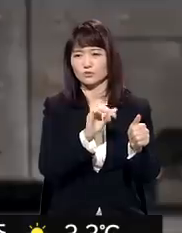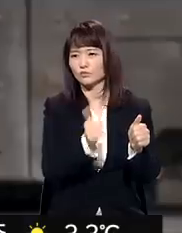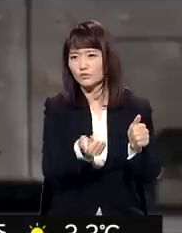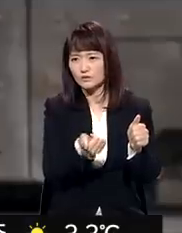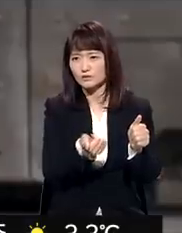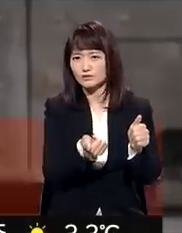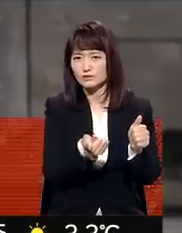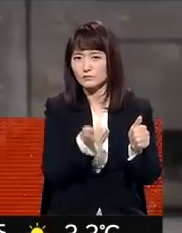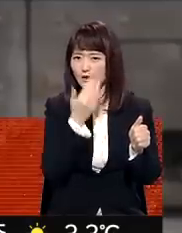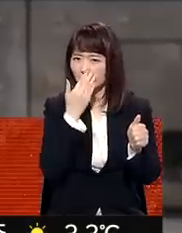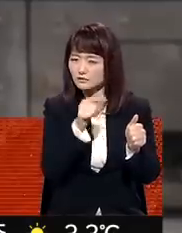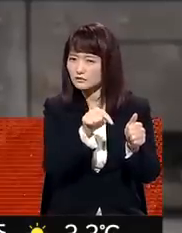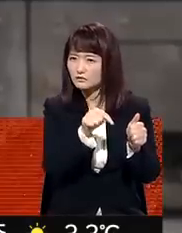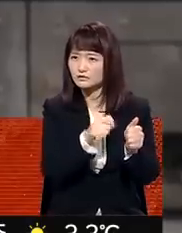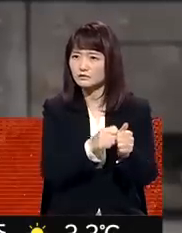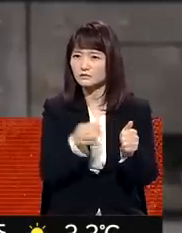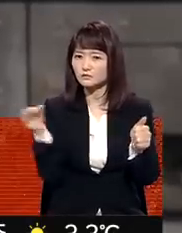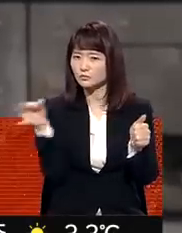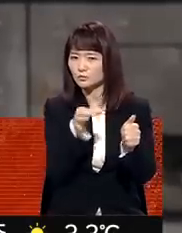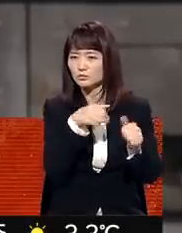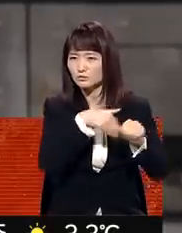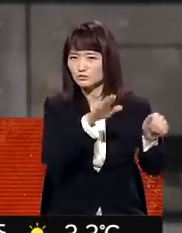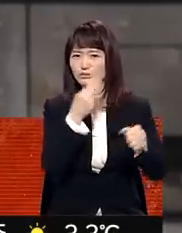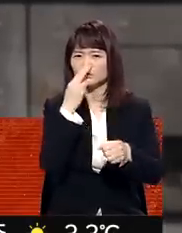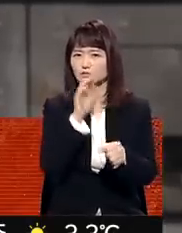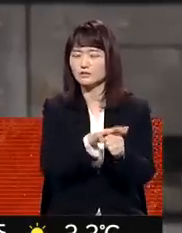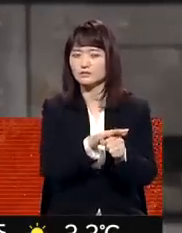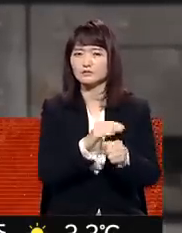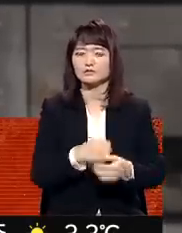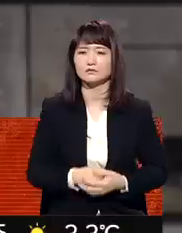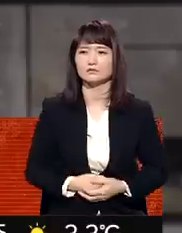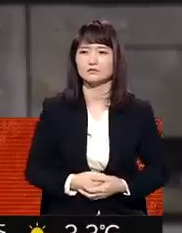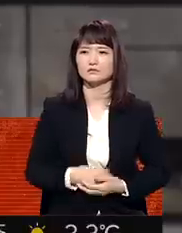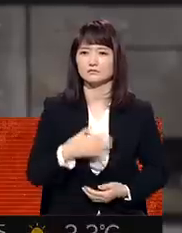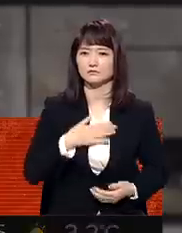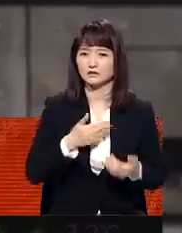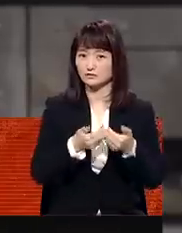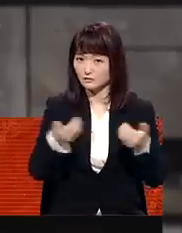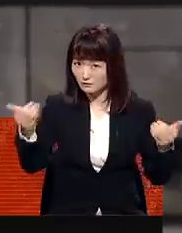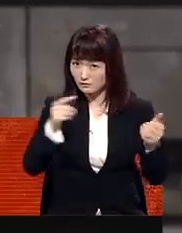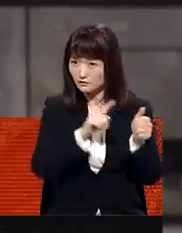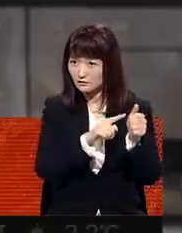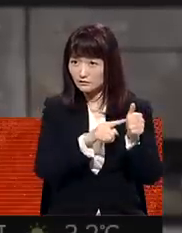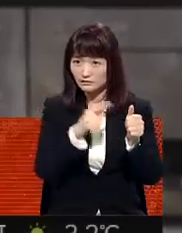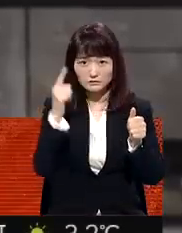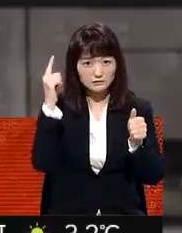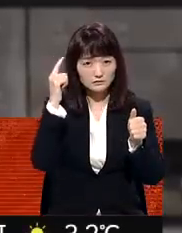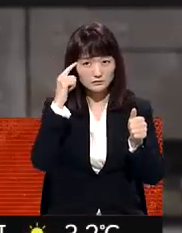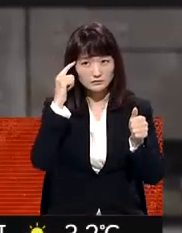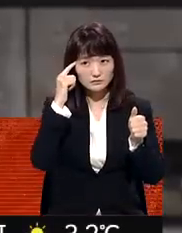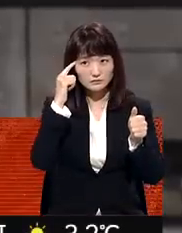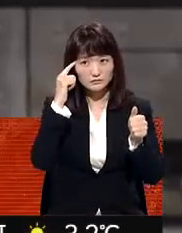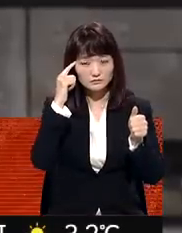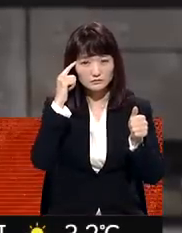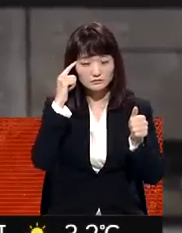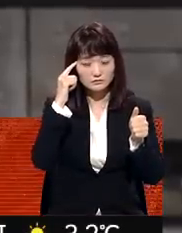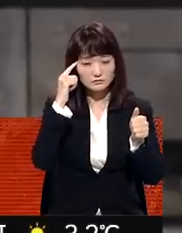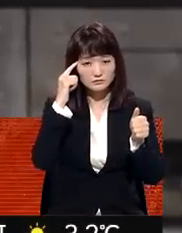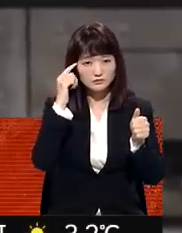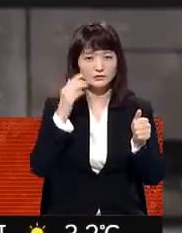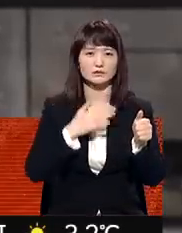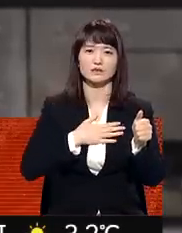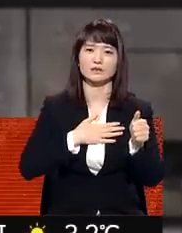가능한데 그렇지 않고 돈을 줘서 보내게 되면 억울하겠죠 하지만 나한테 떠나고이 남자가 여기 정신이 같잖습니까 그런 상황이기 때문에